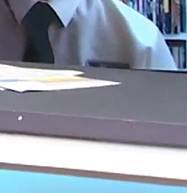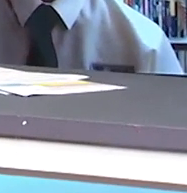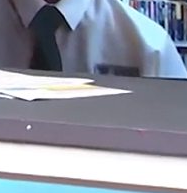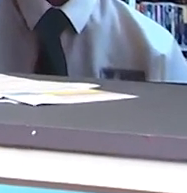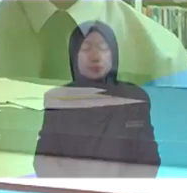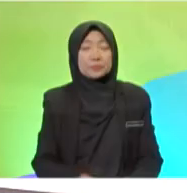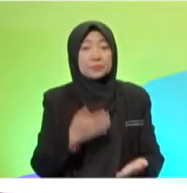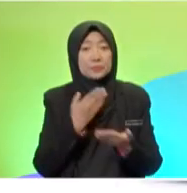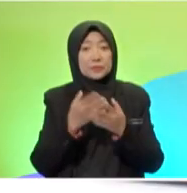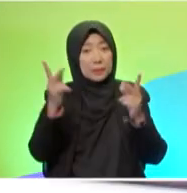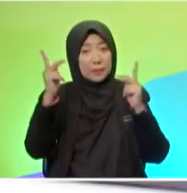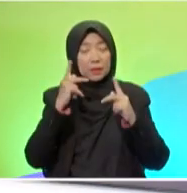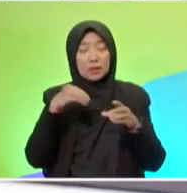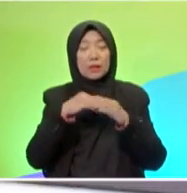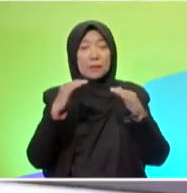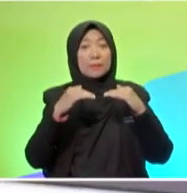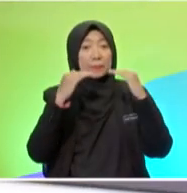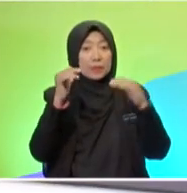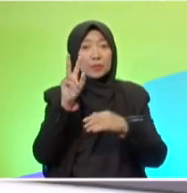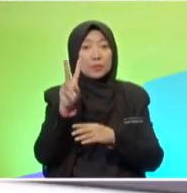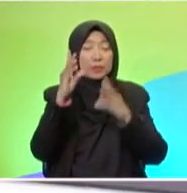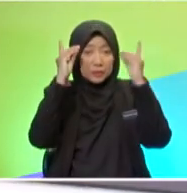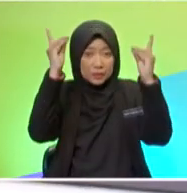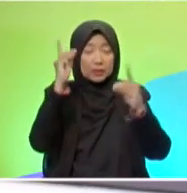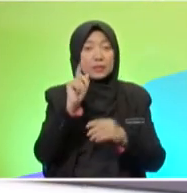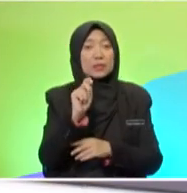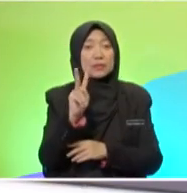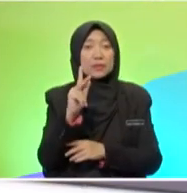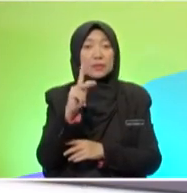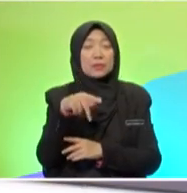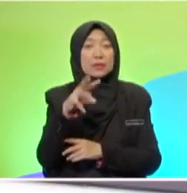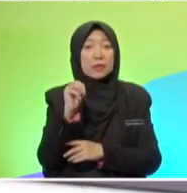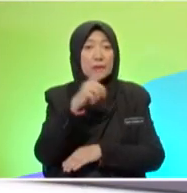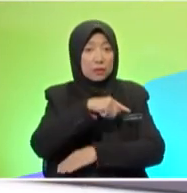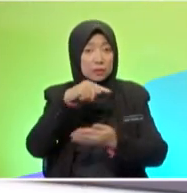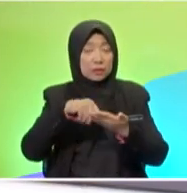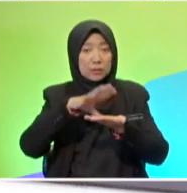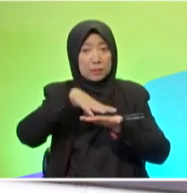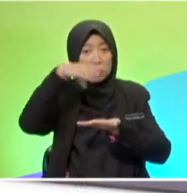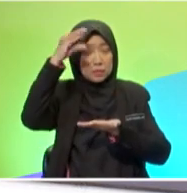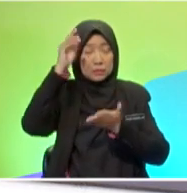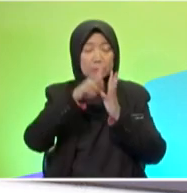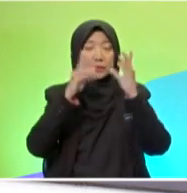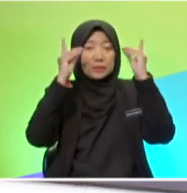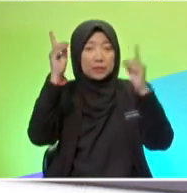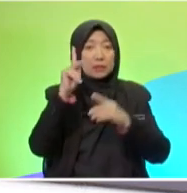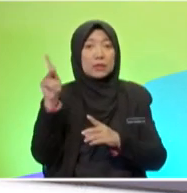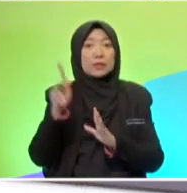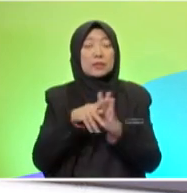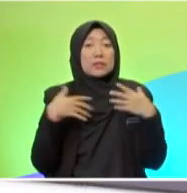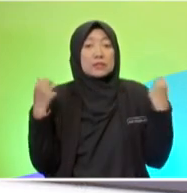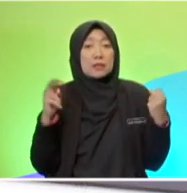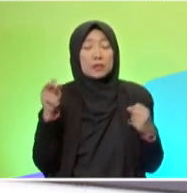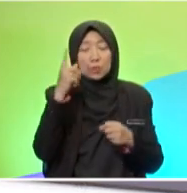baik kembali kita dalam salat tahap 2 Didit TV KPM dimana hari ini kita belajar mata pelajaran di pendidikan kesehatan untuk